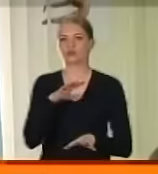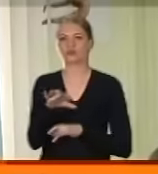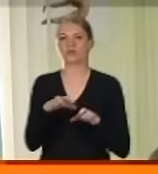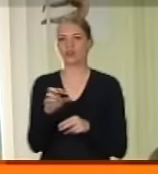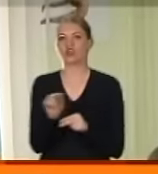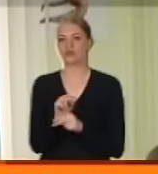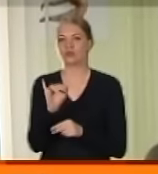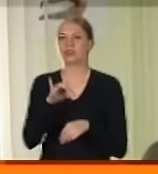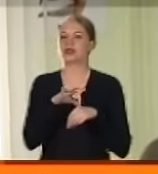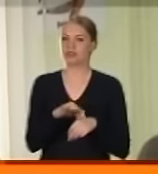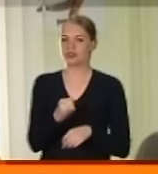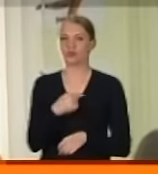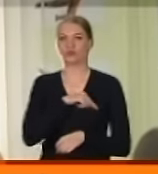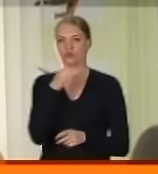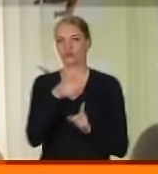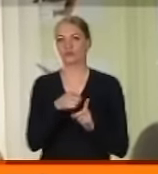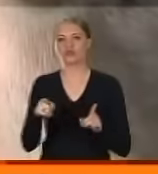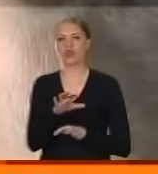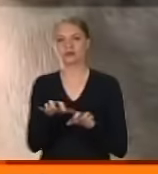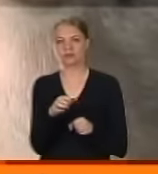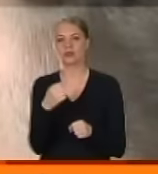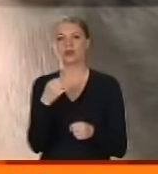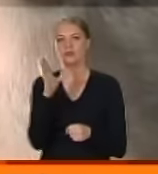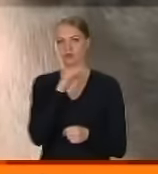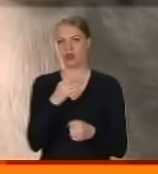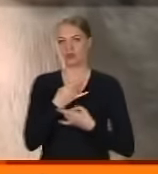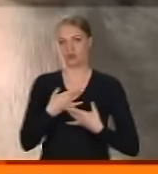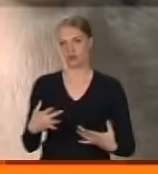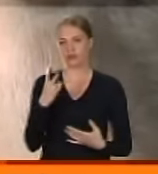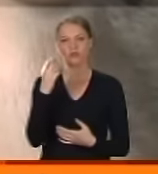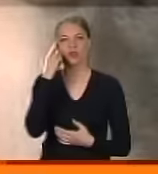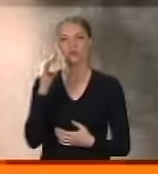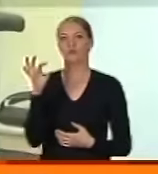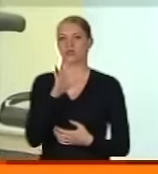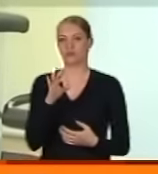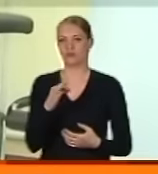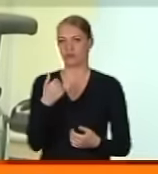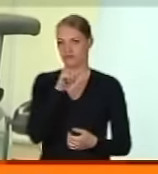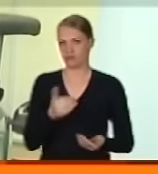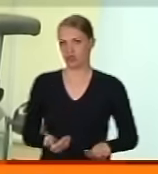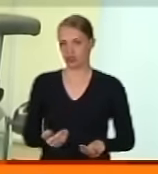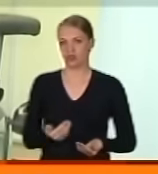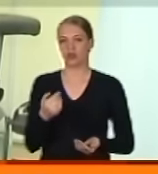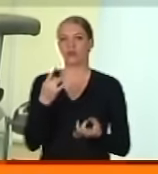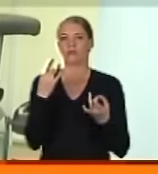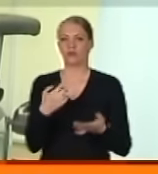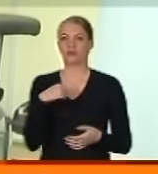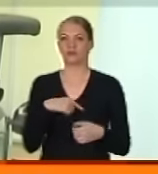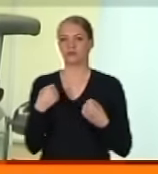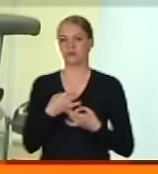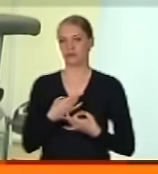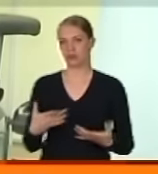масажем лікують і тіло, і душу, бо під час процедури вдається розслабитися і не думати про пережите. Ми про що не думаємо, просто розслабився